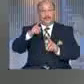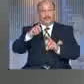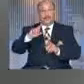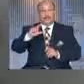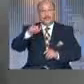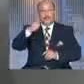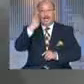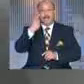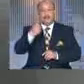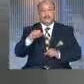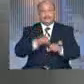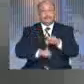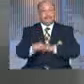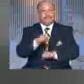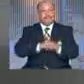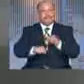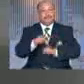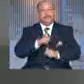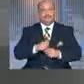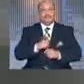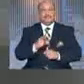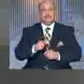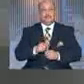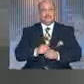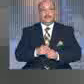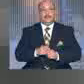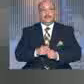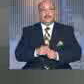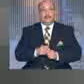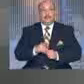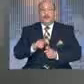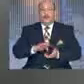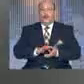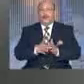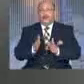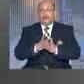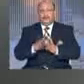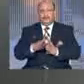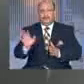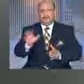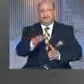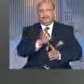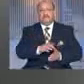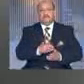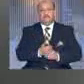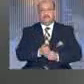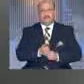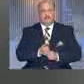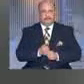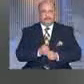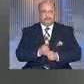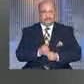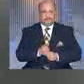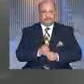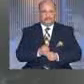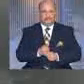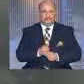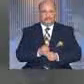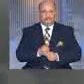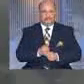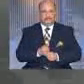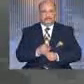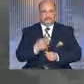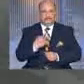الخطوة تأتي بعد تراكم الفضلات في كامل أحياء المدينة. مصبات عشوائية وفضلات ملقاة في